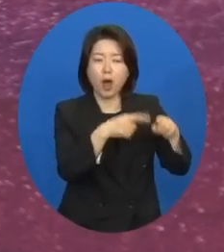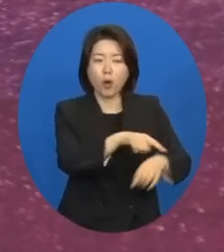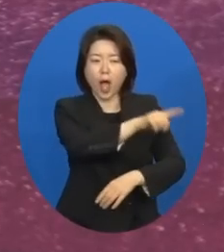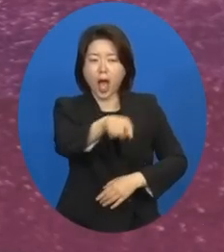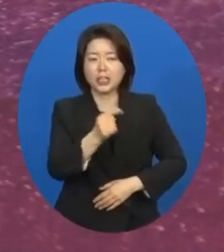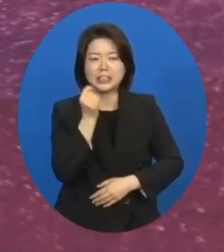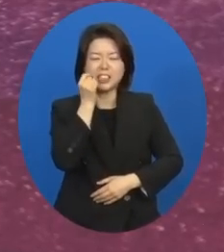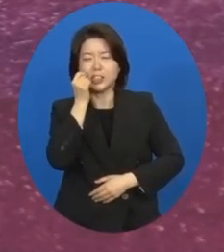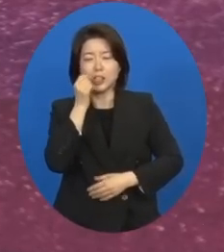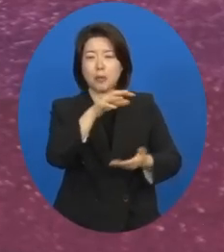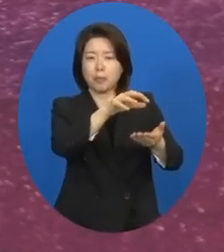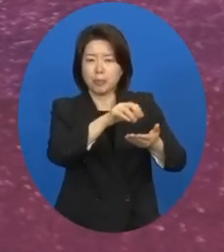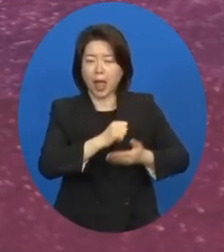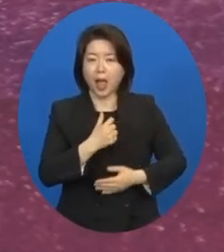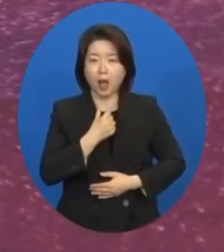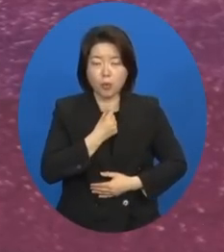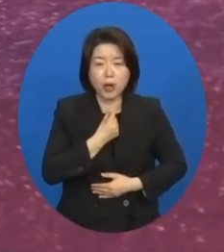위해서